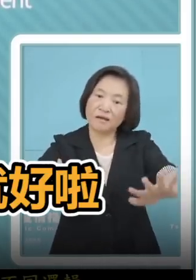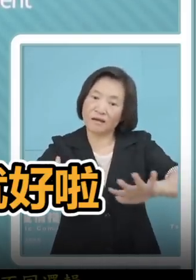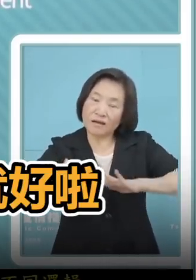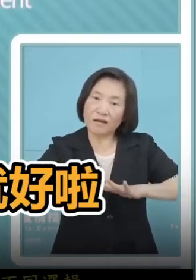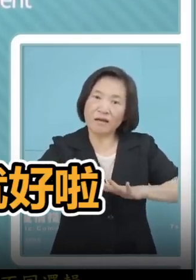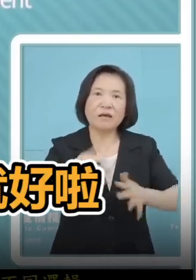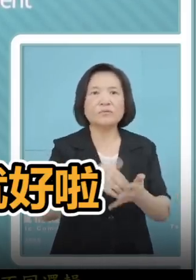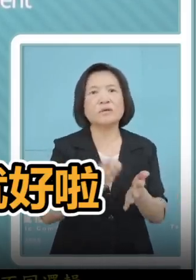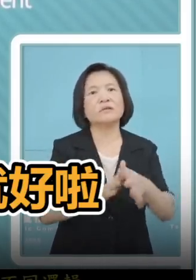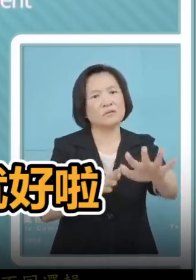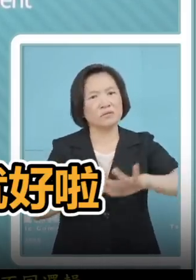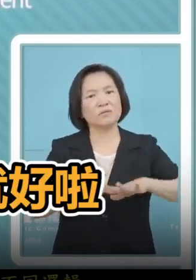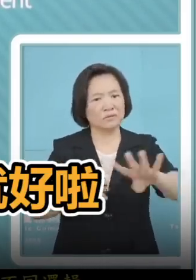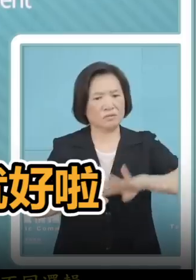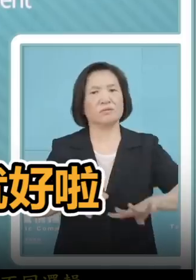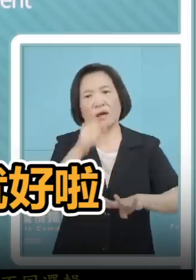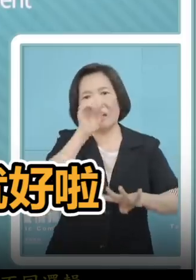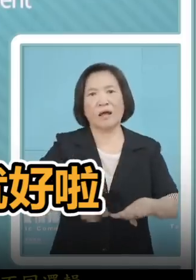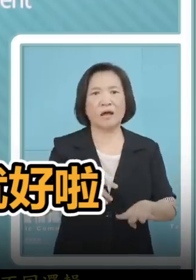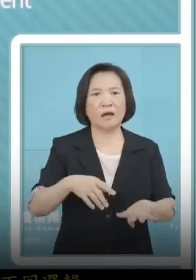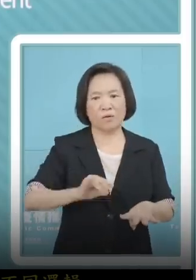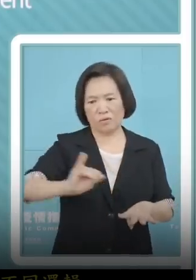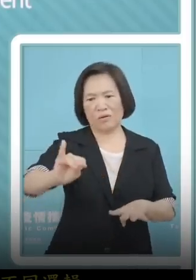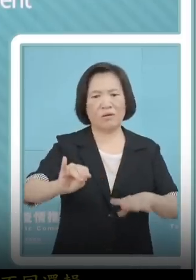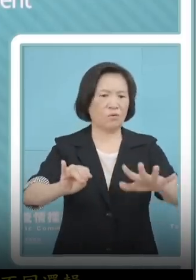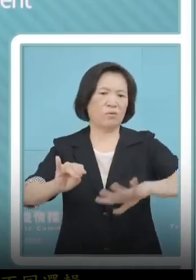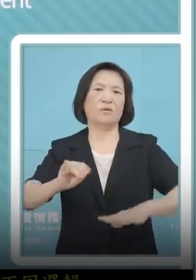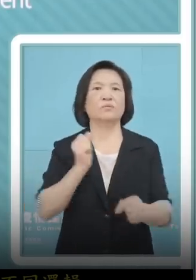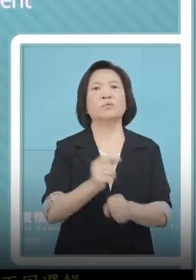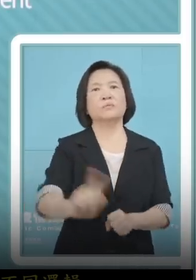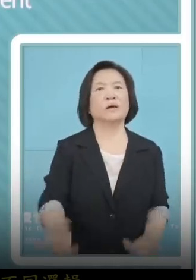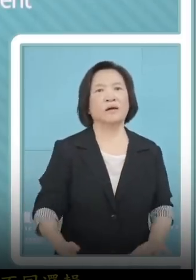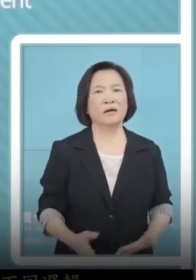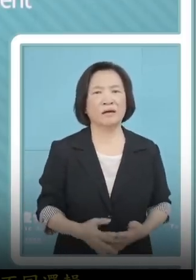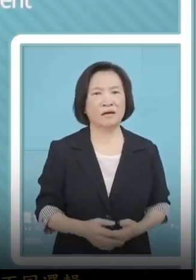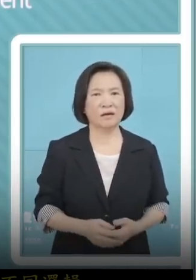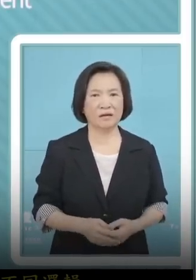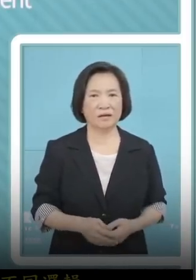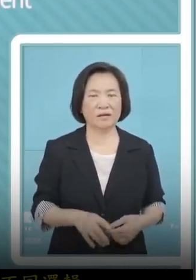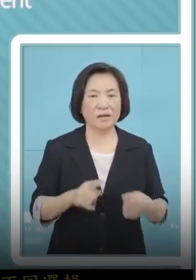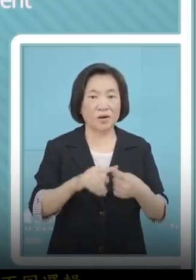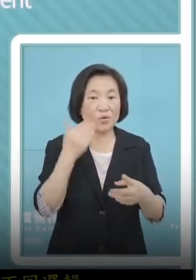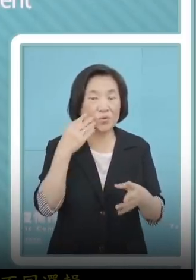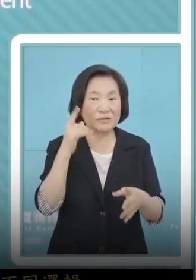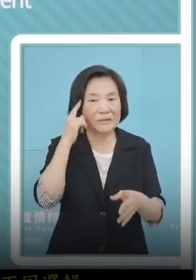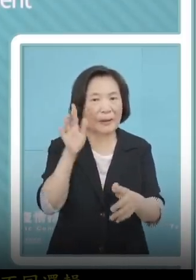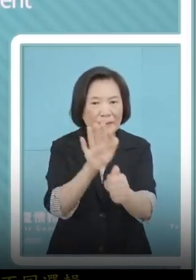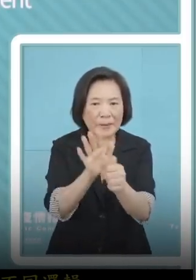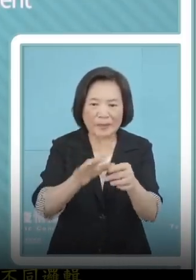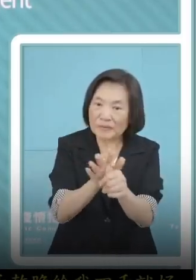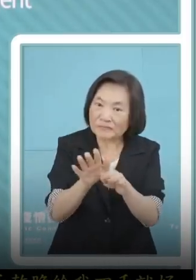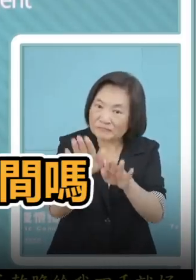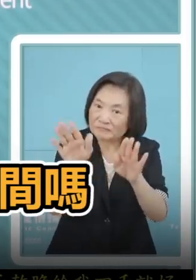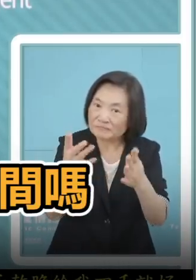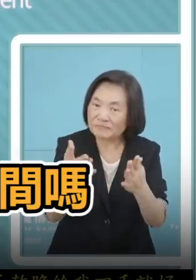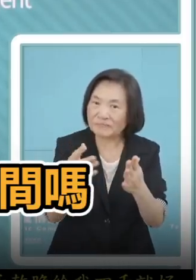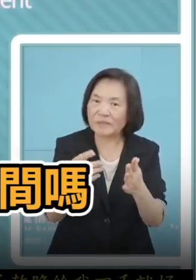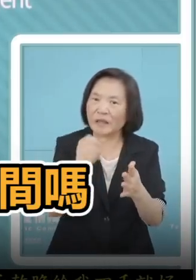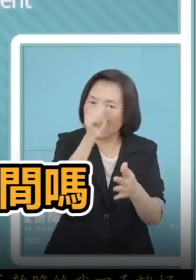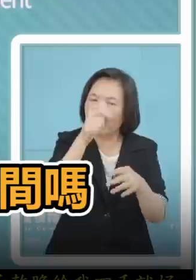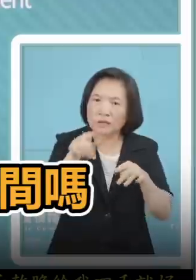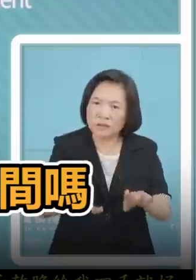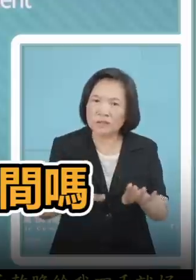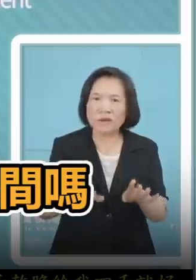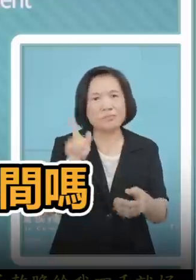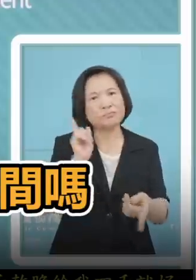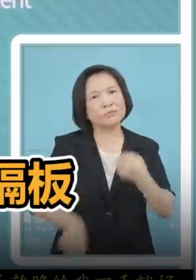那你干脆给我4000块就好了。哦，那如果你是要振兴，那问题是现在